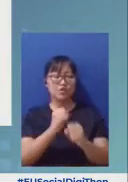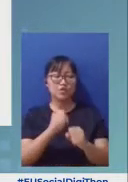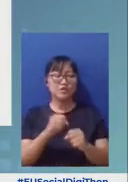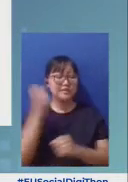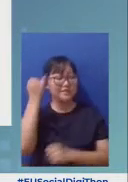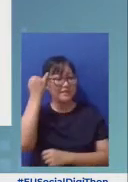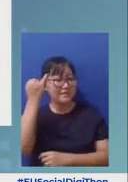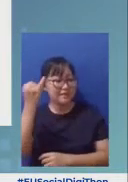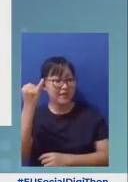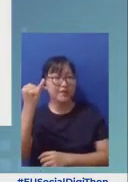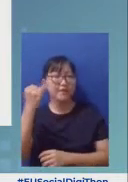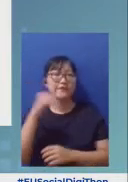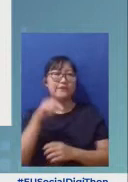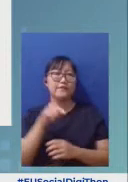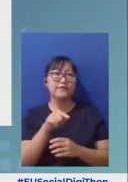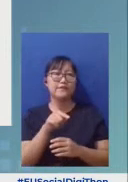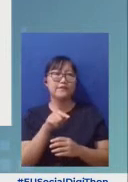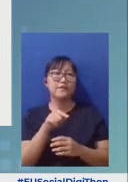pada